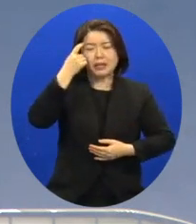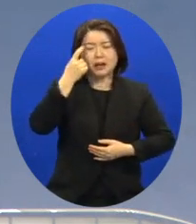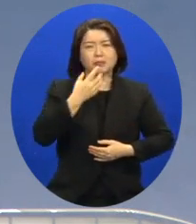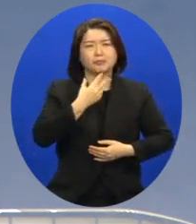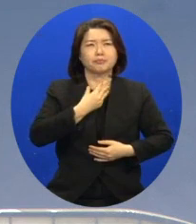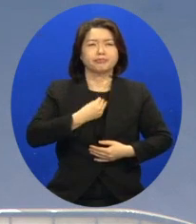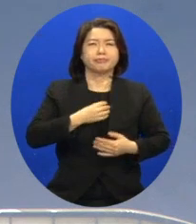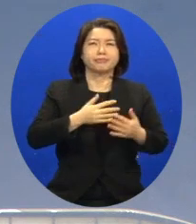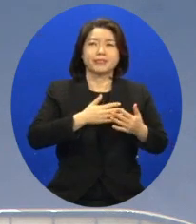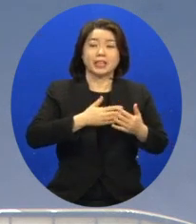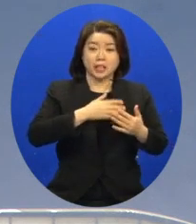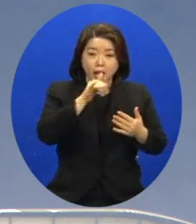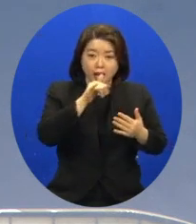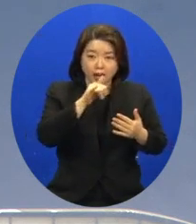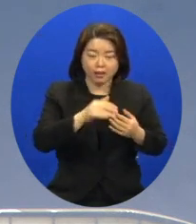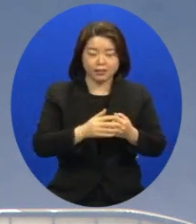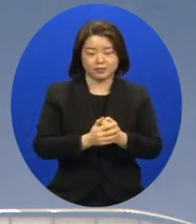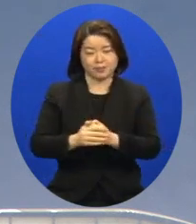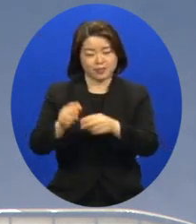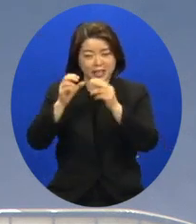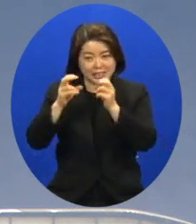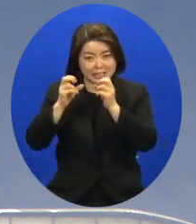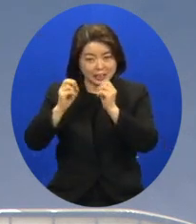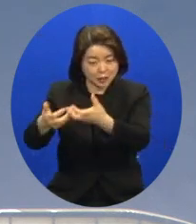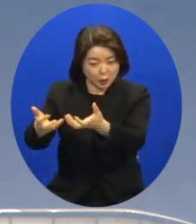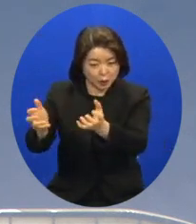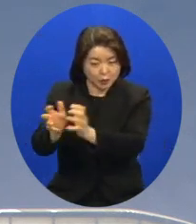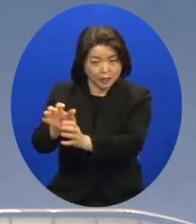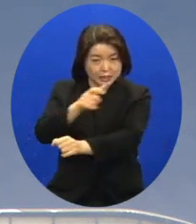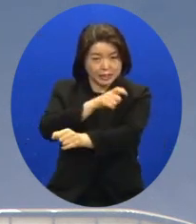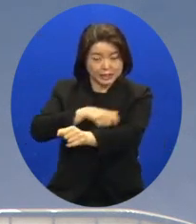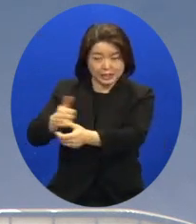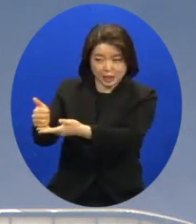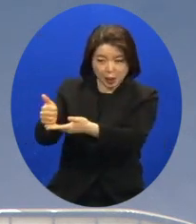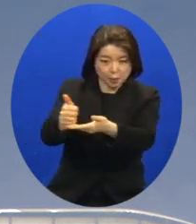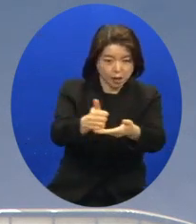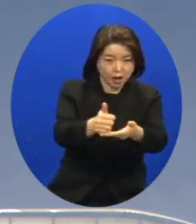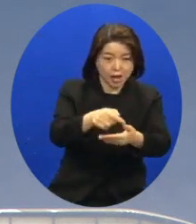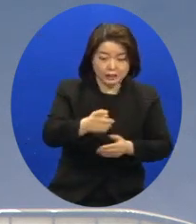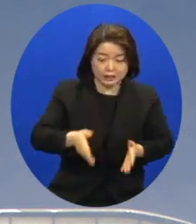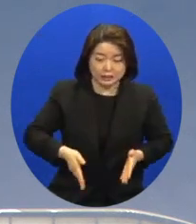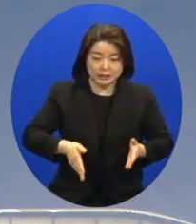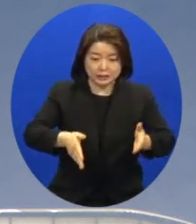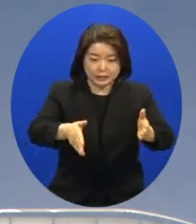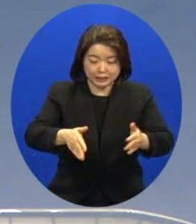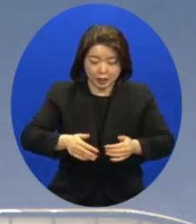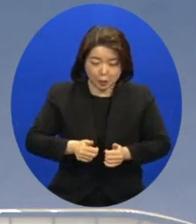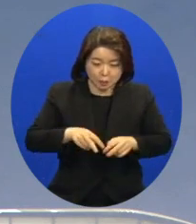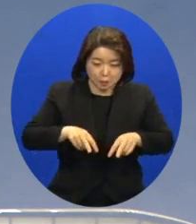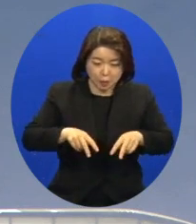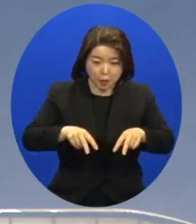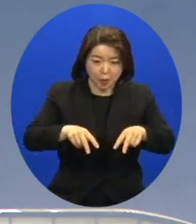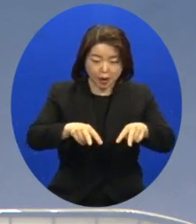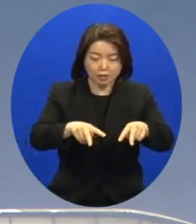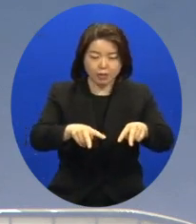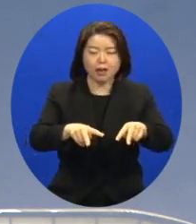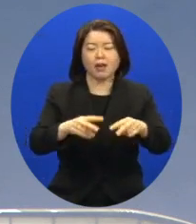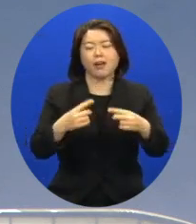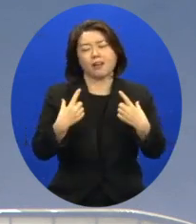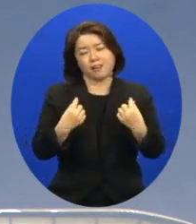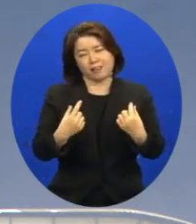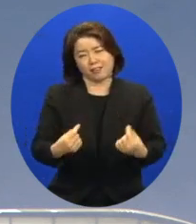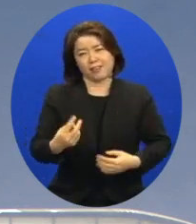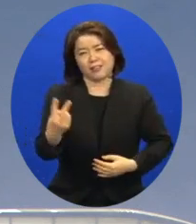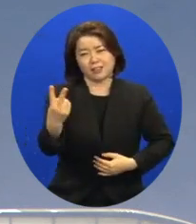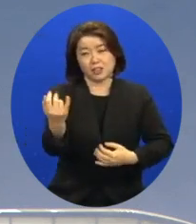없었다. 선교단체의 간부들을 데리고 그 거리로 접어들었을 때 역시 그녀들이 거기에 있었다. 두